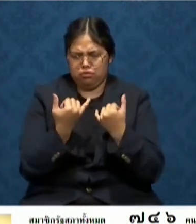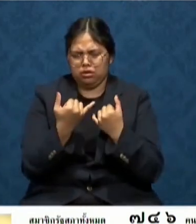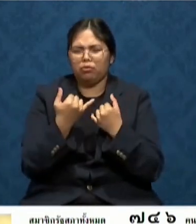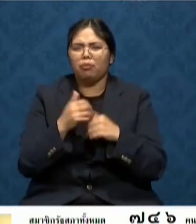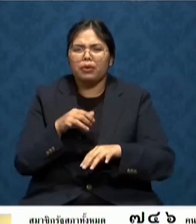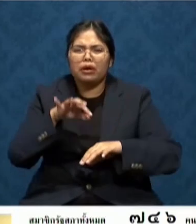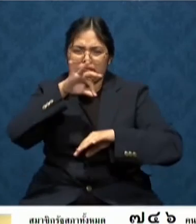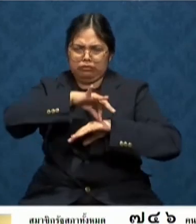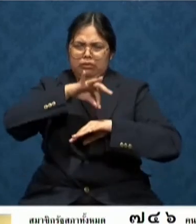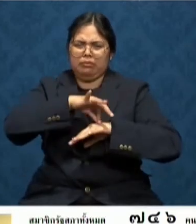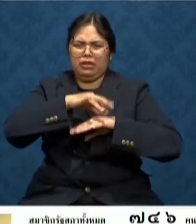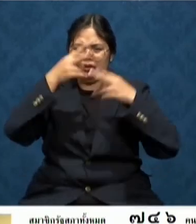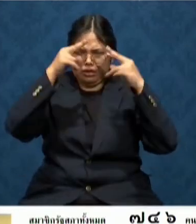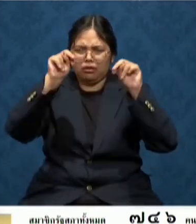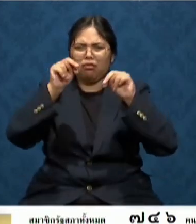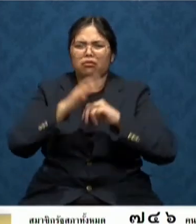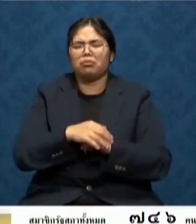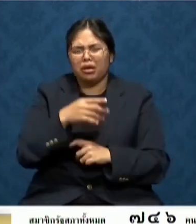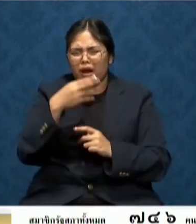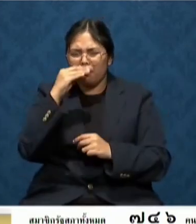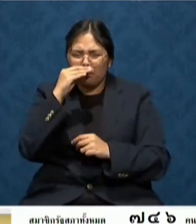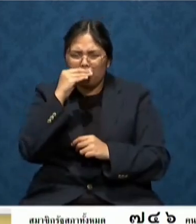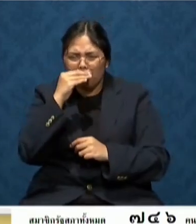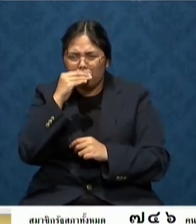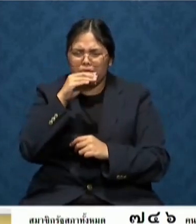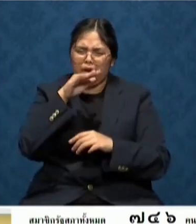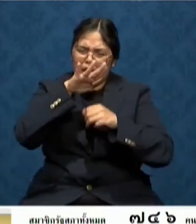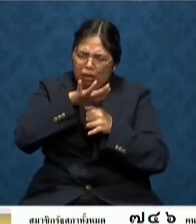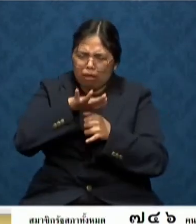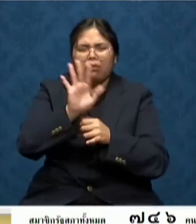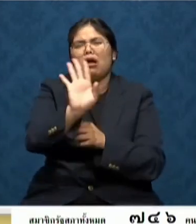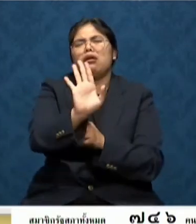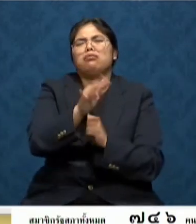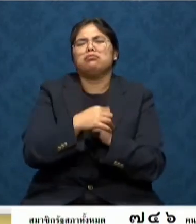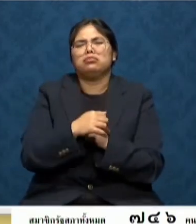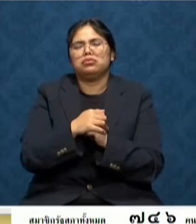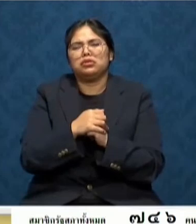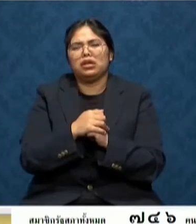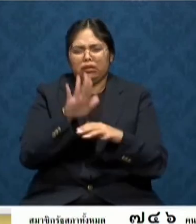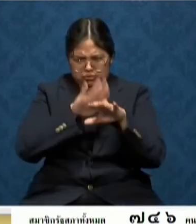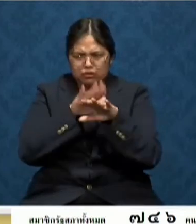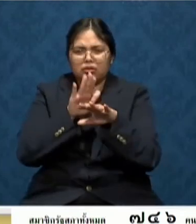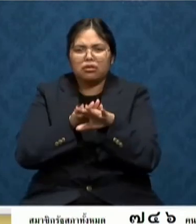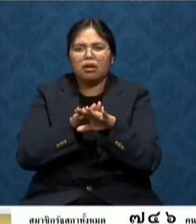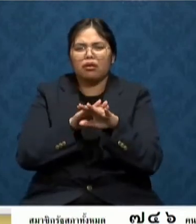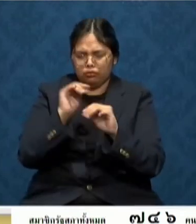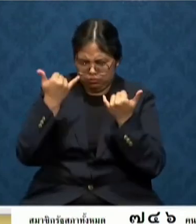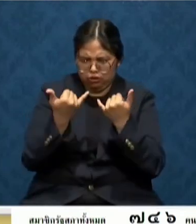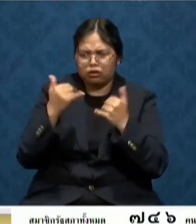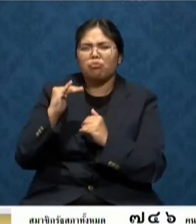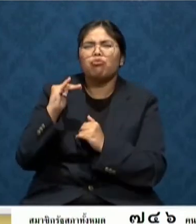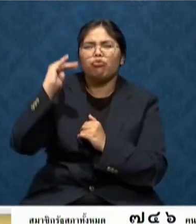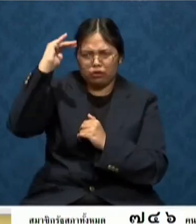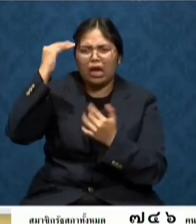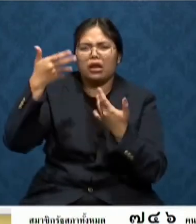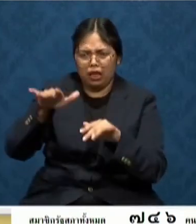มา ไม่อยากไดหนการด้อยค่าของกและกันเตืกันินึง โต ๆ กแล้ว เป็ผหลก